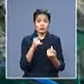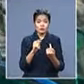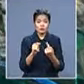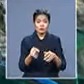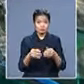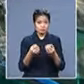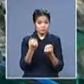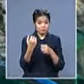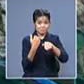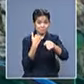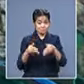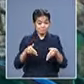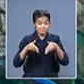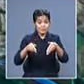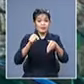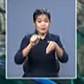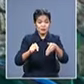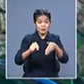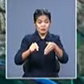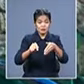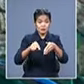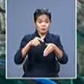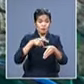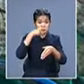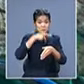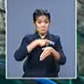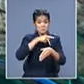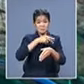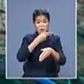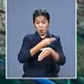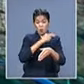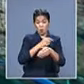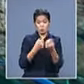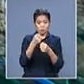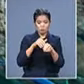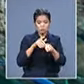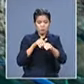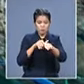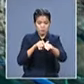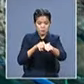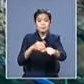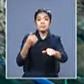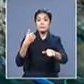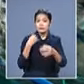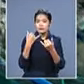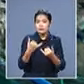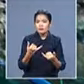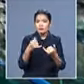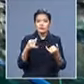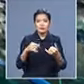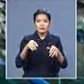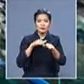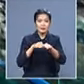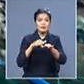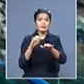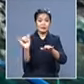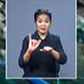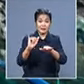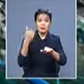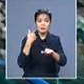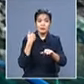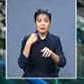ะฉะนั้นขาล่องจากตัวของอุปโภคโยธินนะครับมุดอุโมงค์มามีความหนาแน่นชะลอตัวต่อเนื่องอย่างดีนะครับแม้ว่าไม่ได้อยู่ในเกณฑ์ติดขัดมากนะครับในขณะ